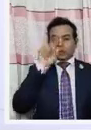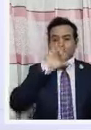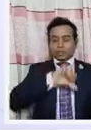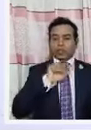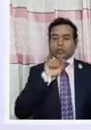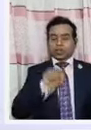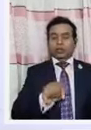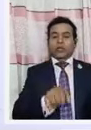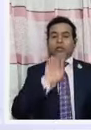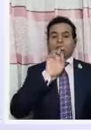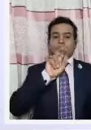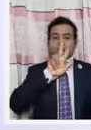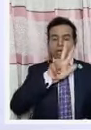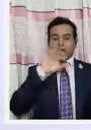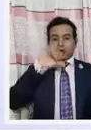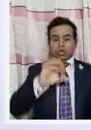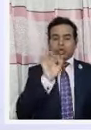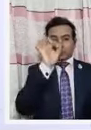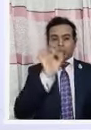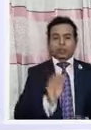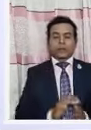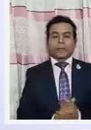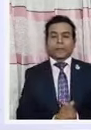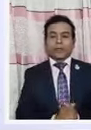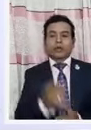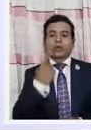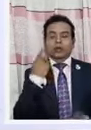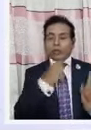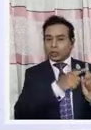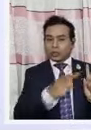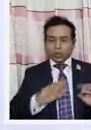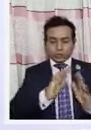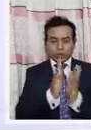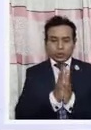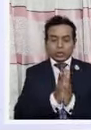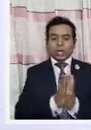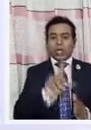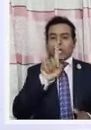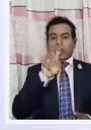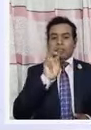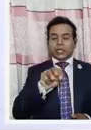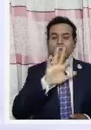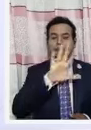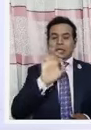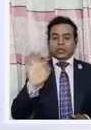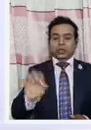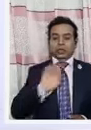23.14% এবং এ পর্যন্ত শনাক্তের হার 19.89%।